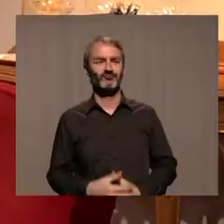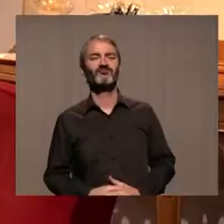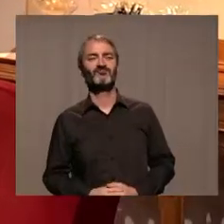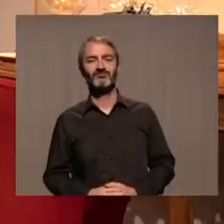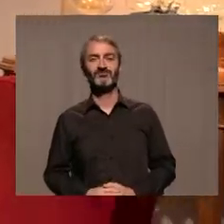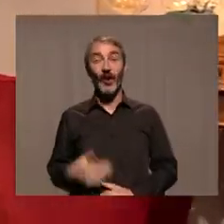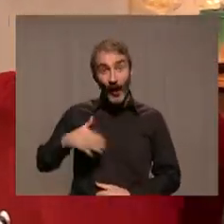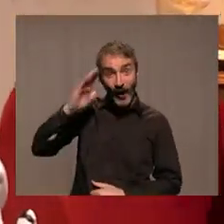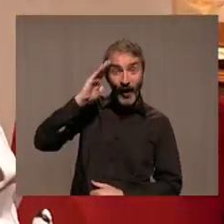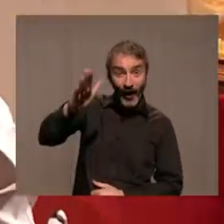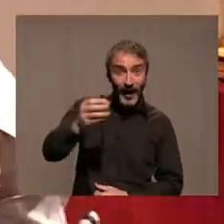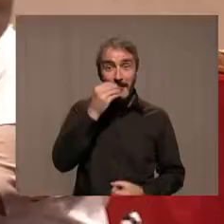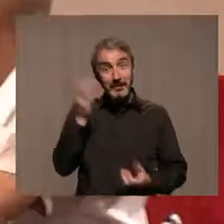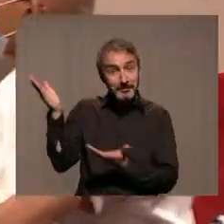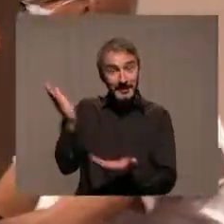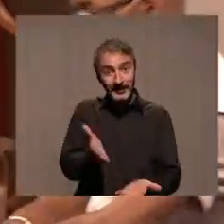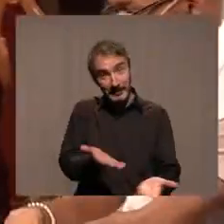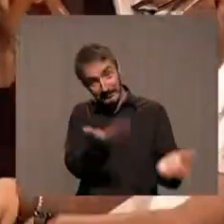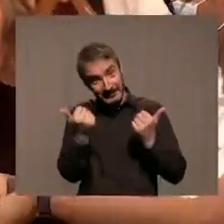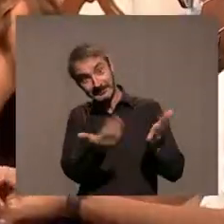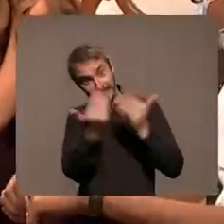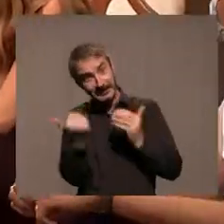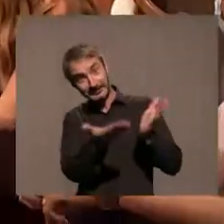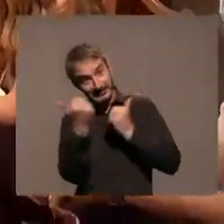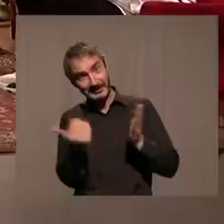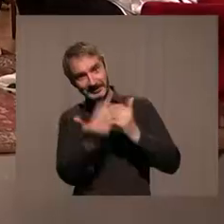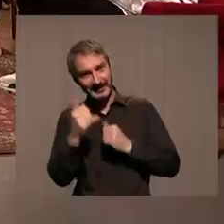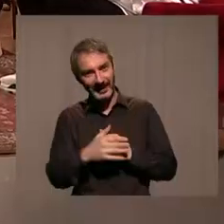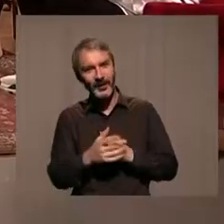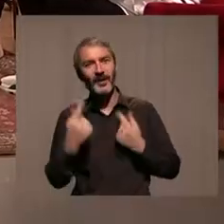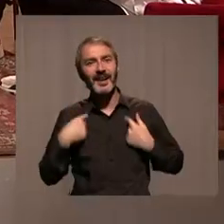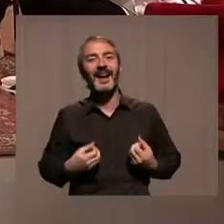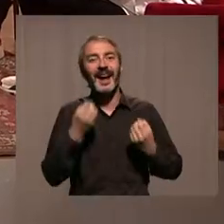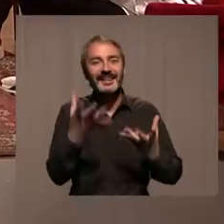Hola, benvinguts. Passeu, passeu, sisplau. Hola, com estem?